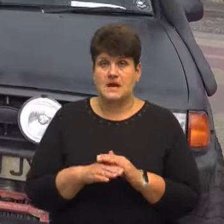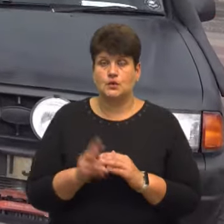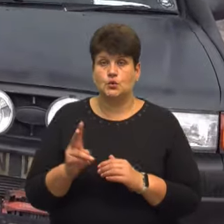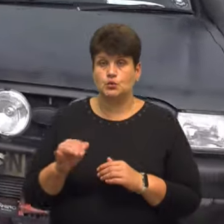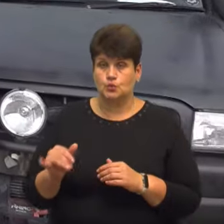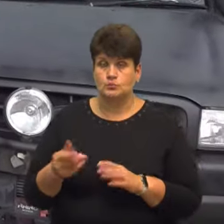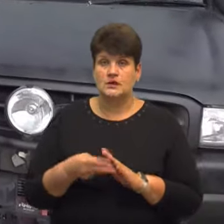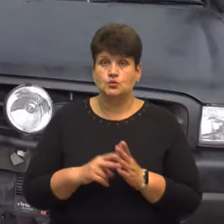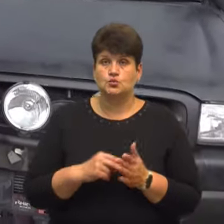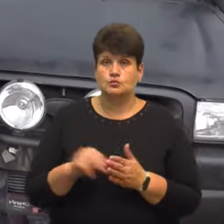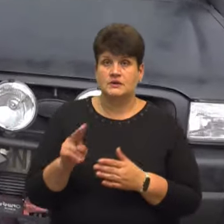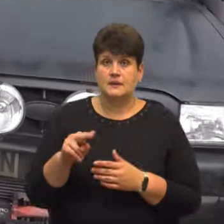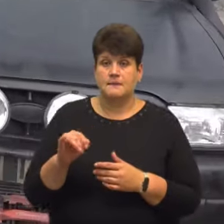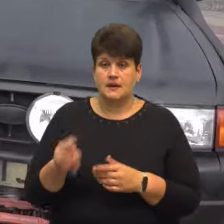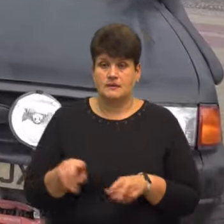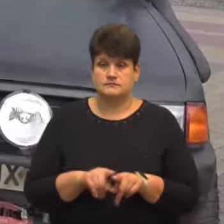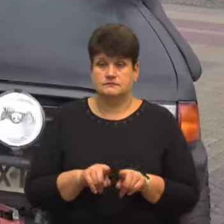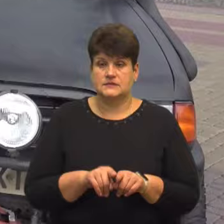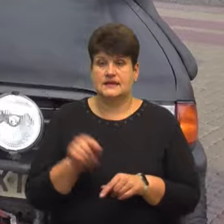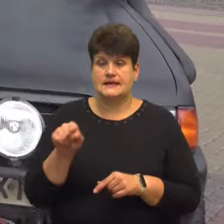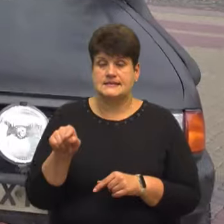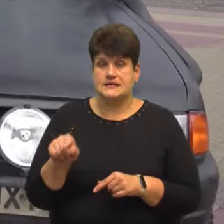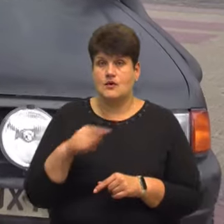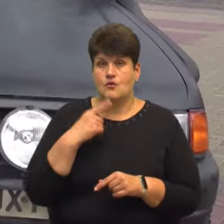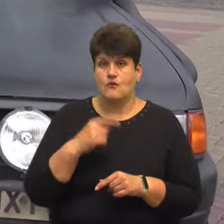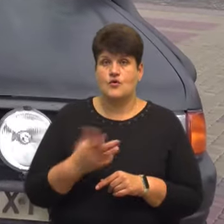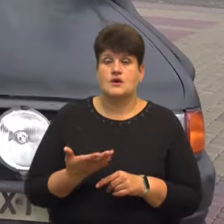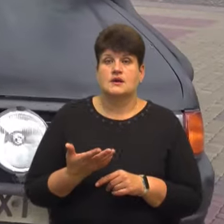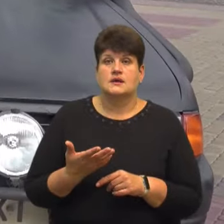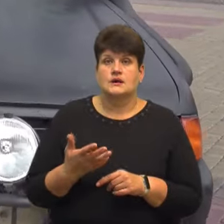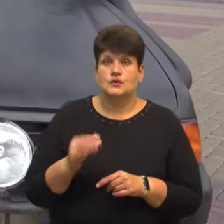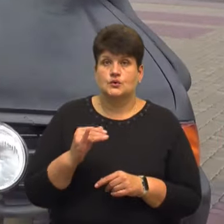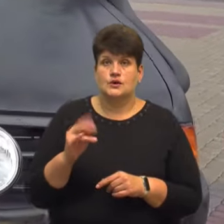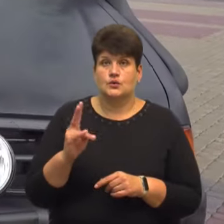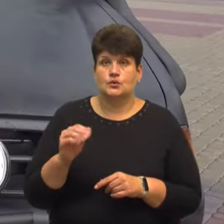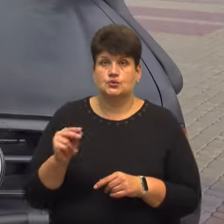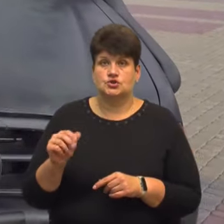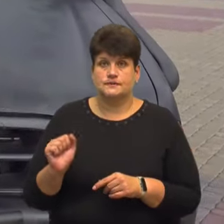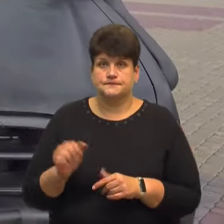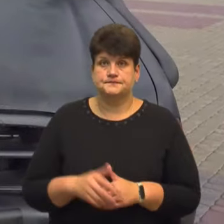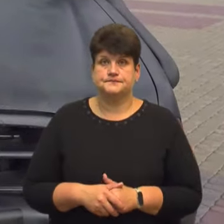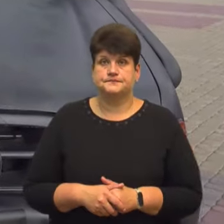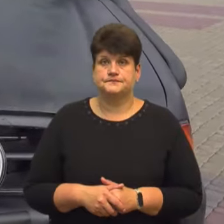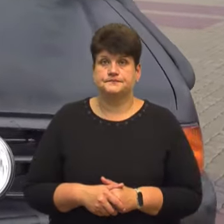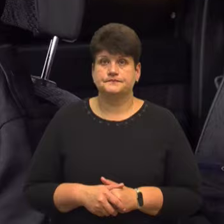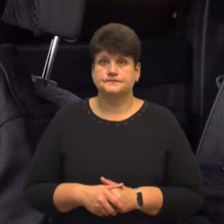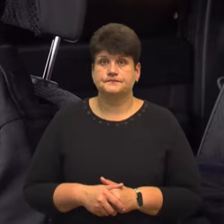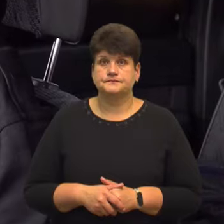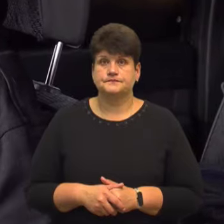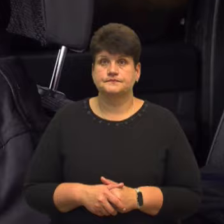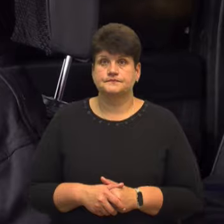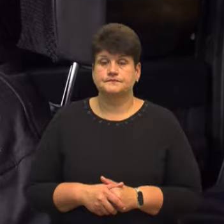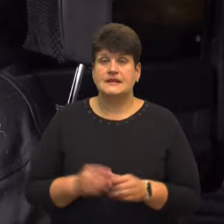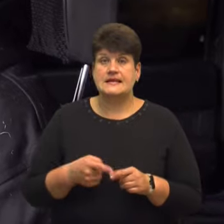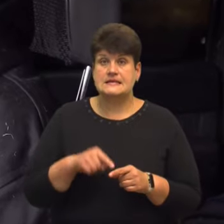придбати пікап схожий на цей каже водій благодійного фонду колеса Перемоги Юрій куча Ця